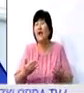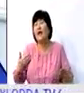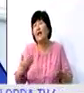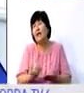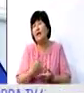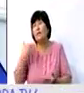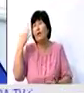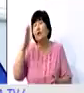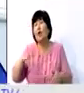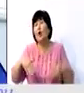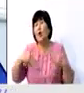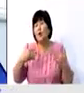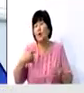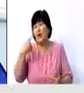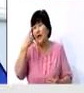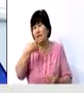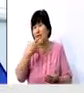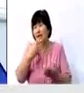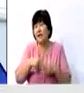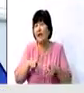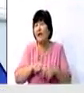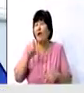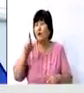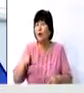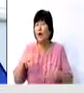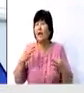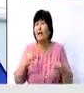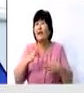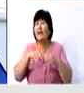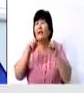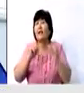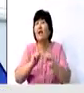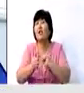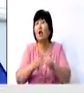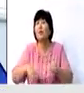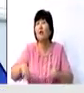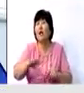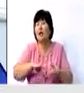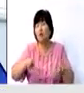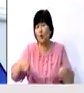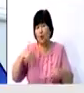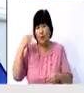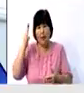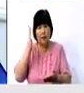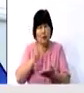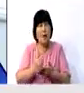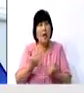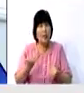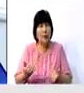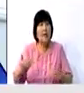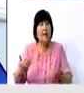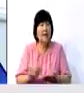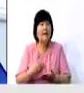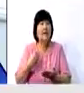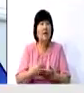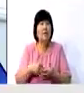инновациялық идеяларды ұсынушы жеке және заңды тұлғалар үшін еркін тәжірибе алмасу алаңын құруды мақсат тұтамыз. Сонымен қатар инновациялық